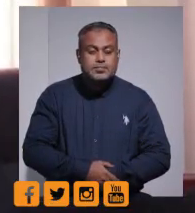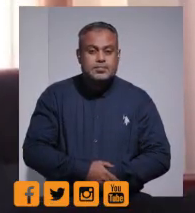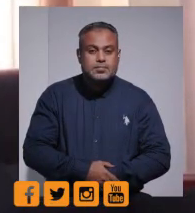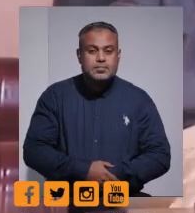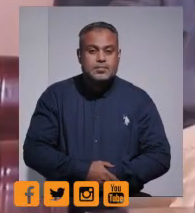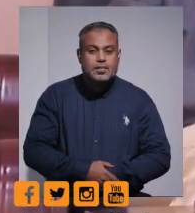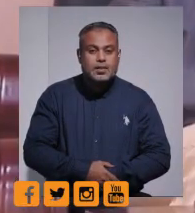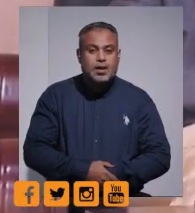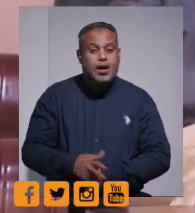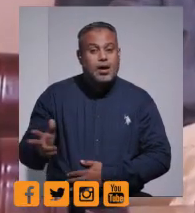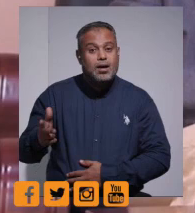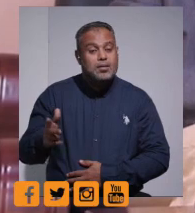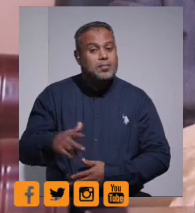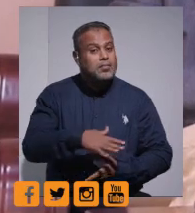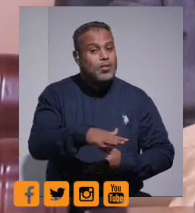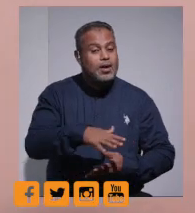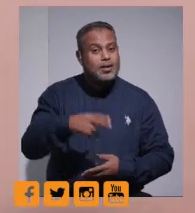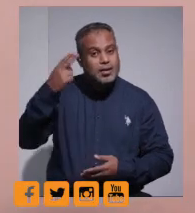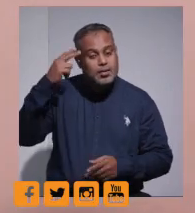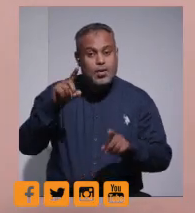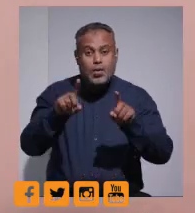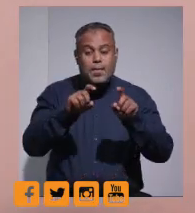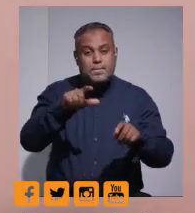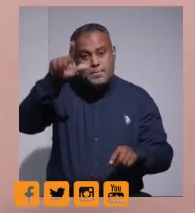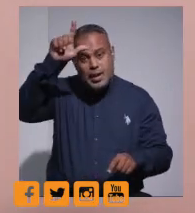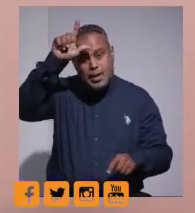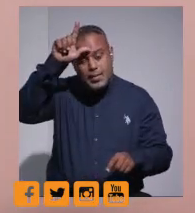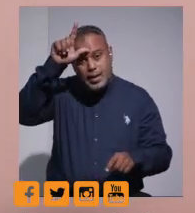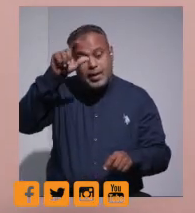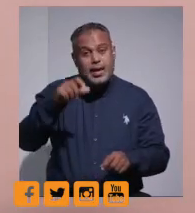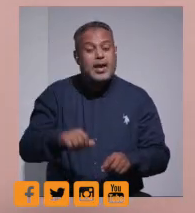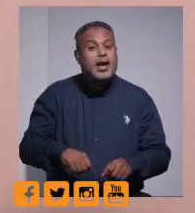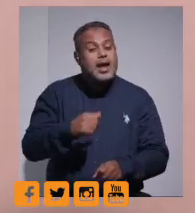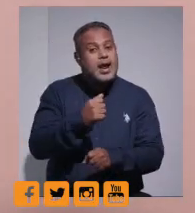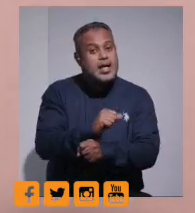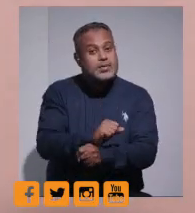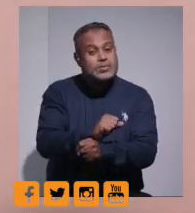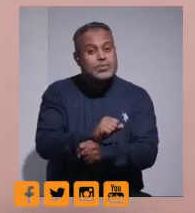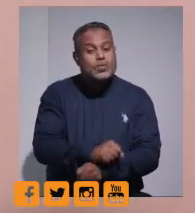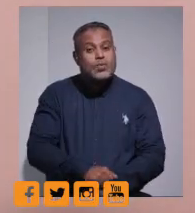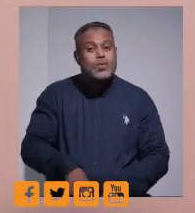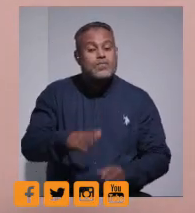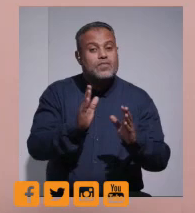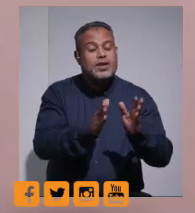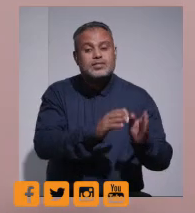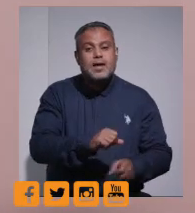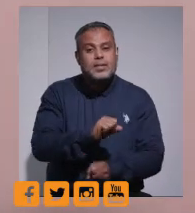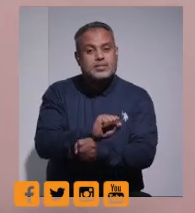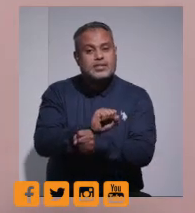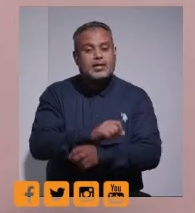الامين العام لمحل حضرموت يبحثوا مع وكيل مصلحه التاهيل والاصلاح اوضاع السجون في الاقسام الاصلاحيه